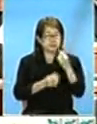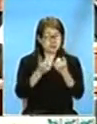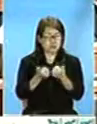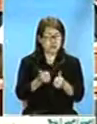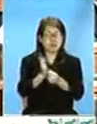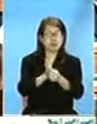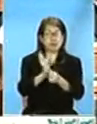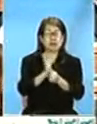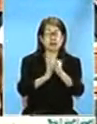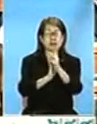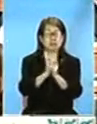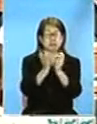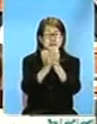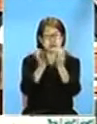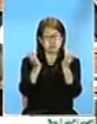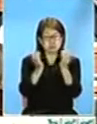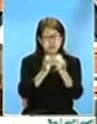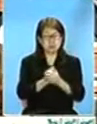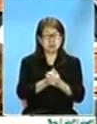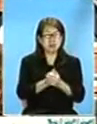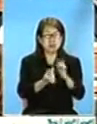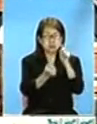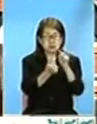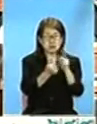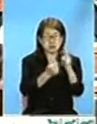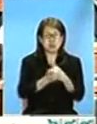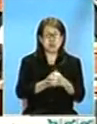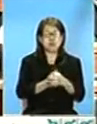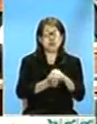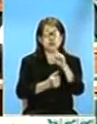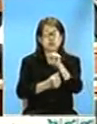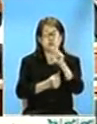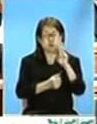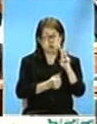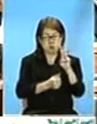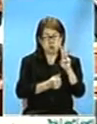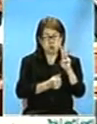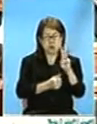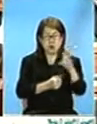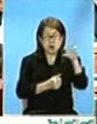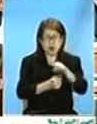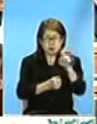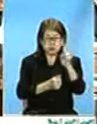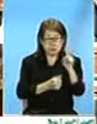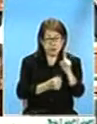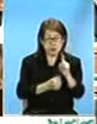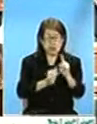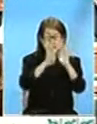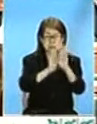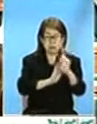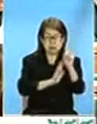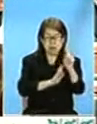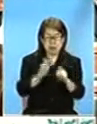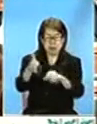ครั้งนี้แก้ไขในเรื่องของที่มาและคุณสมบัติสว.ผู้ที่เสนอแก้